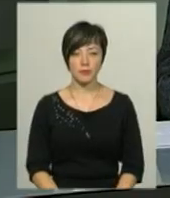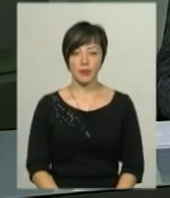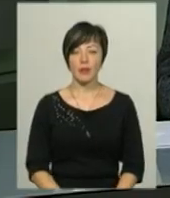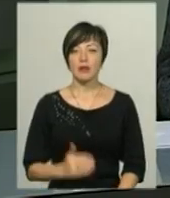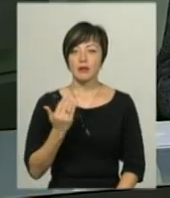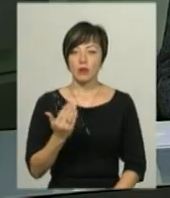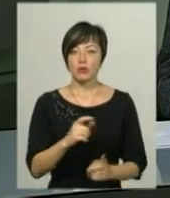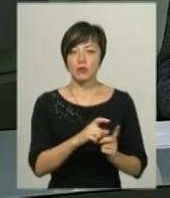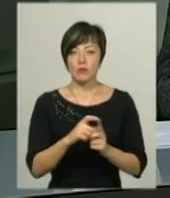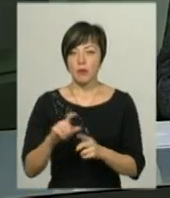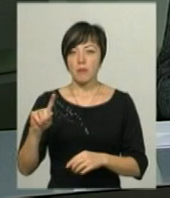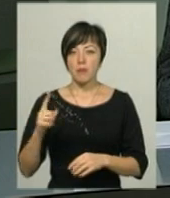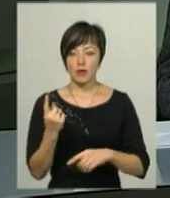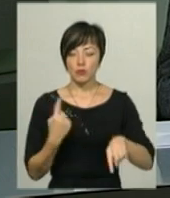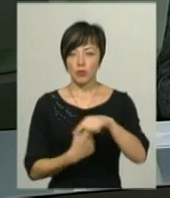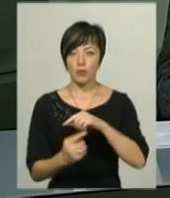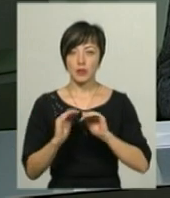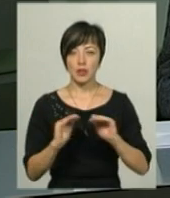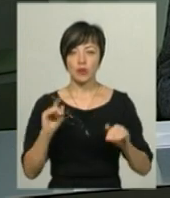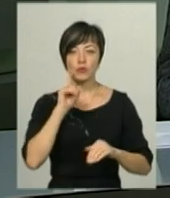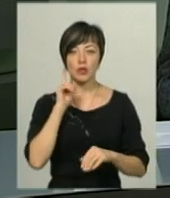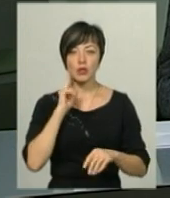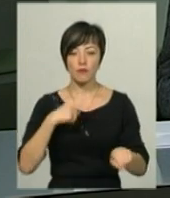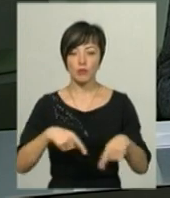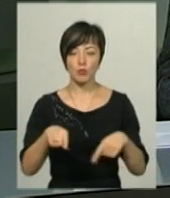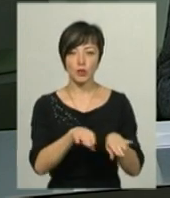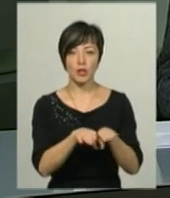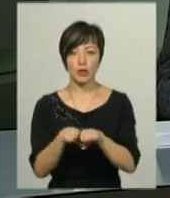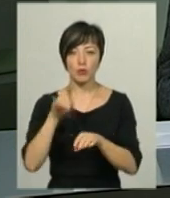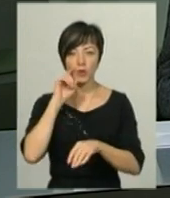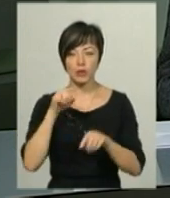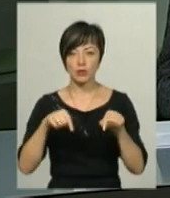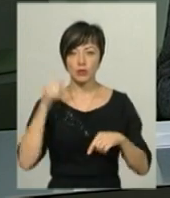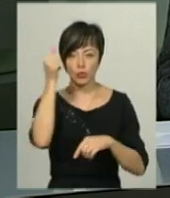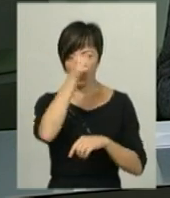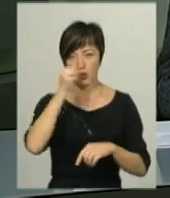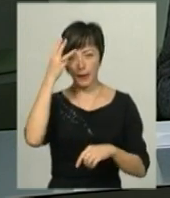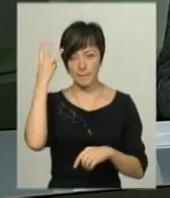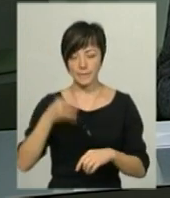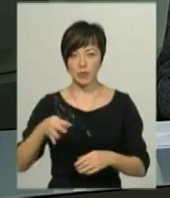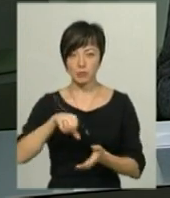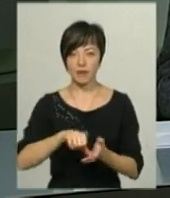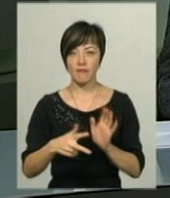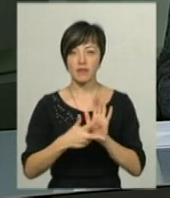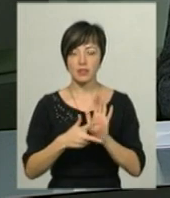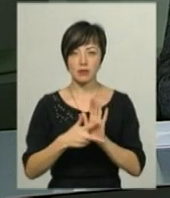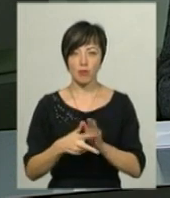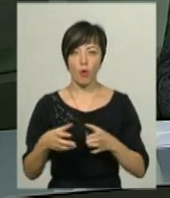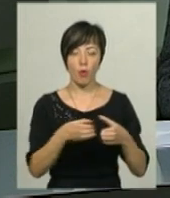За його словами, у першому колі дитячо-юнацької футбольної ліги України цьогоріч Хмельниччину представляли 8